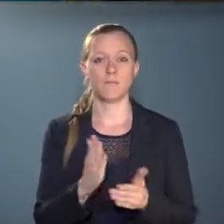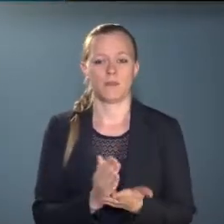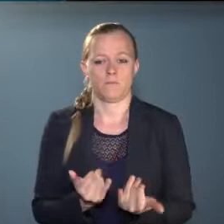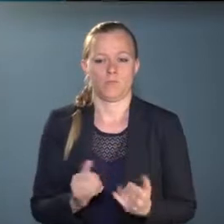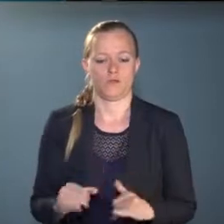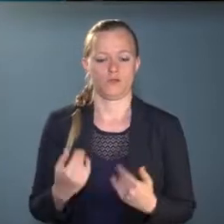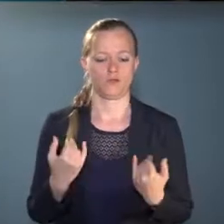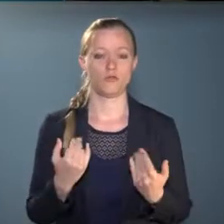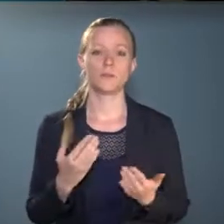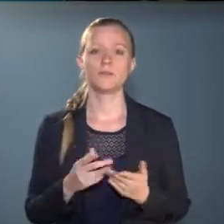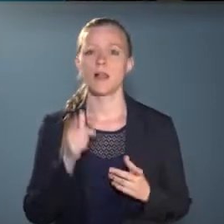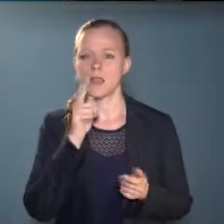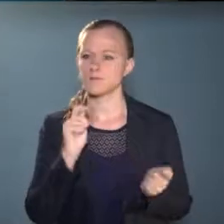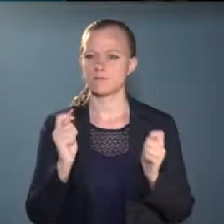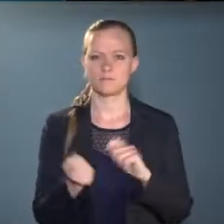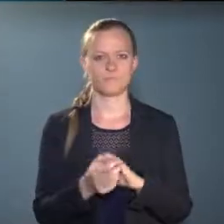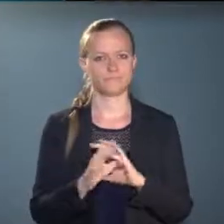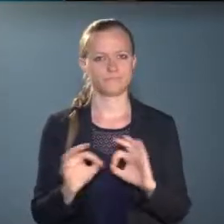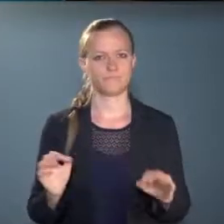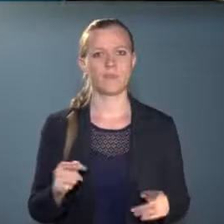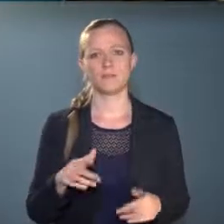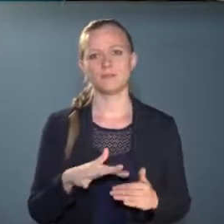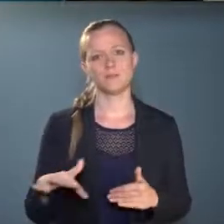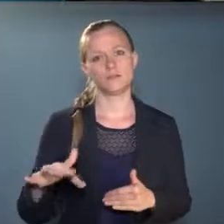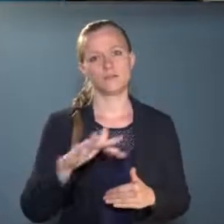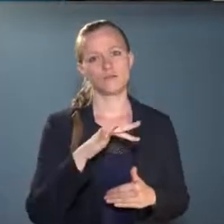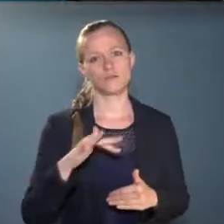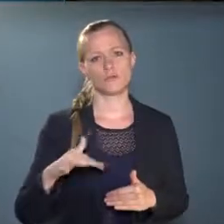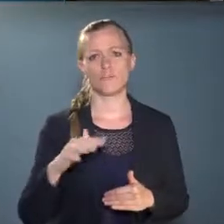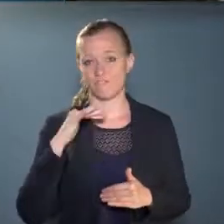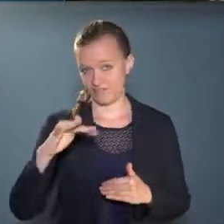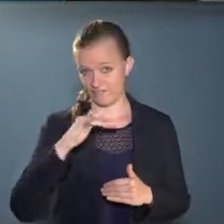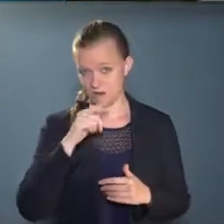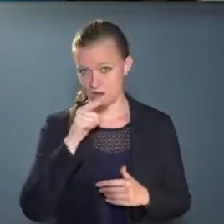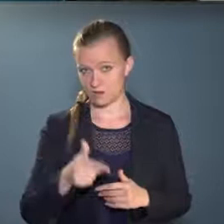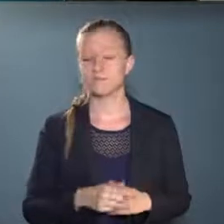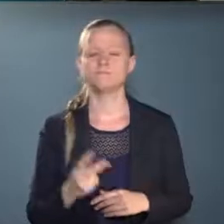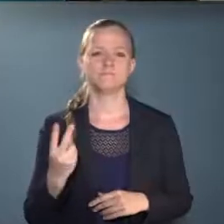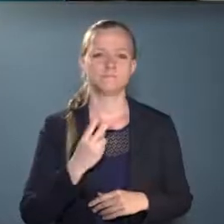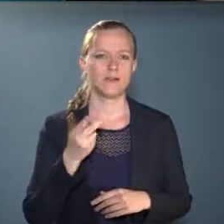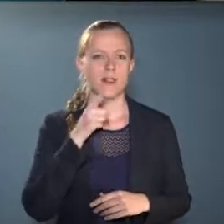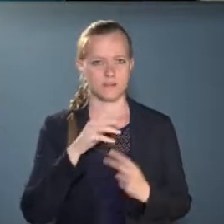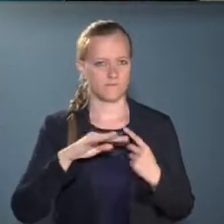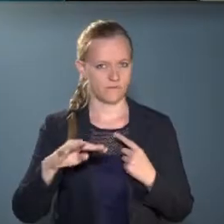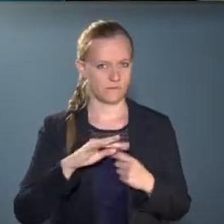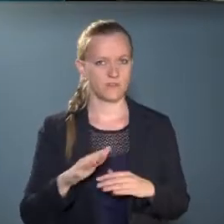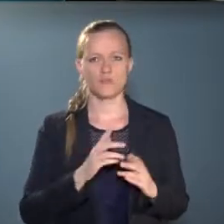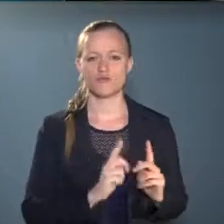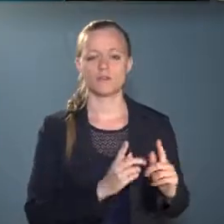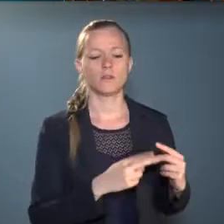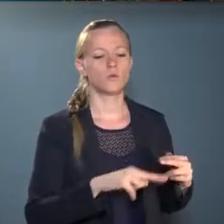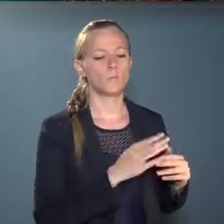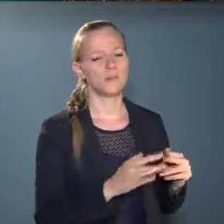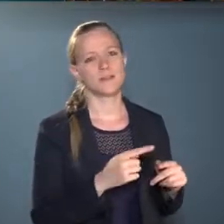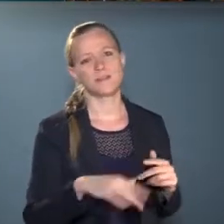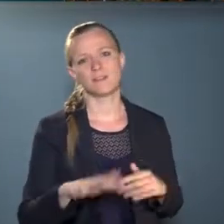de még inkább azzá válik, ez a térség wifi lesz-e? Természetesen, mint hogy a sétány többi részén itt is